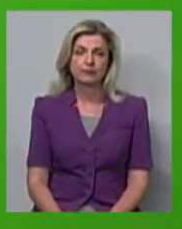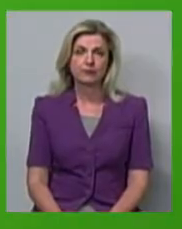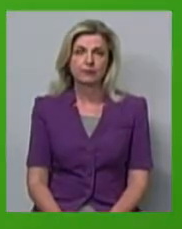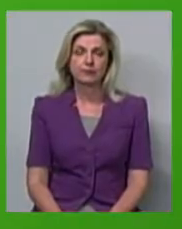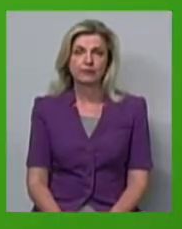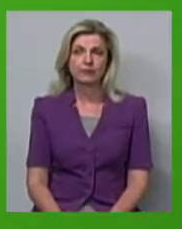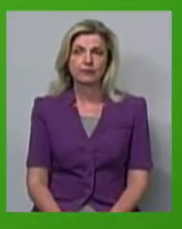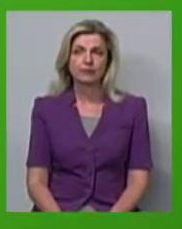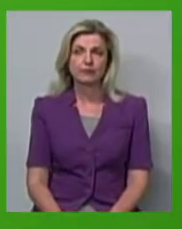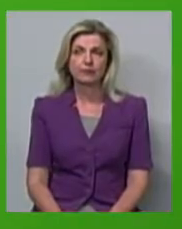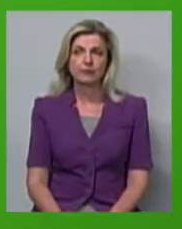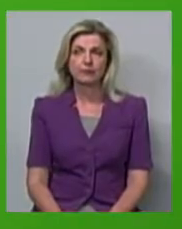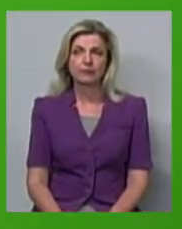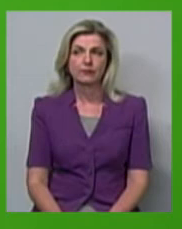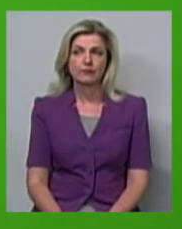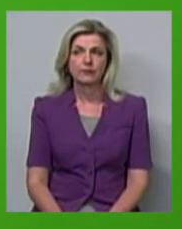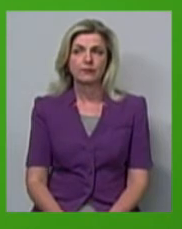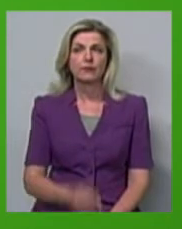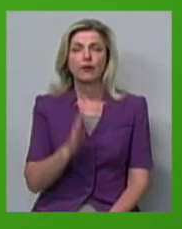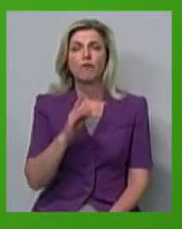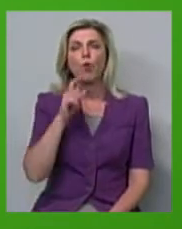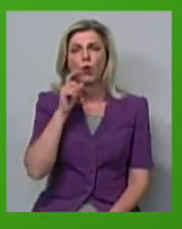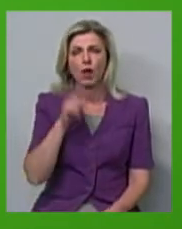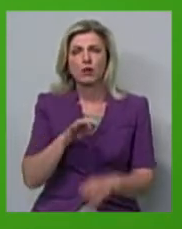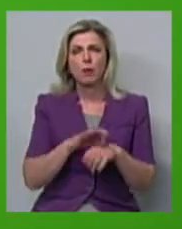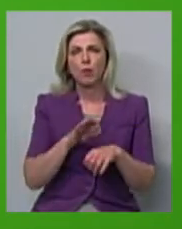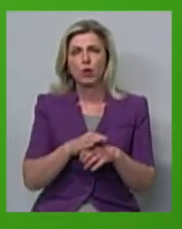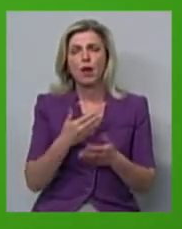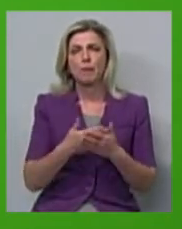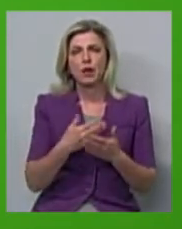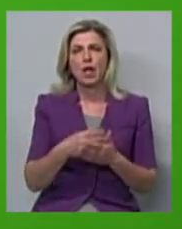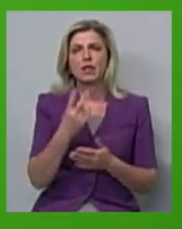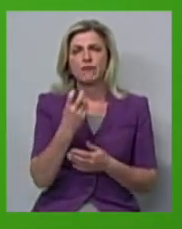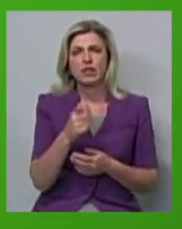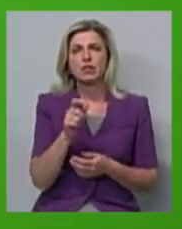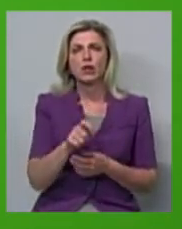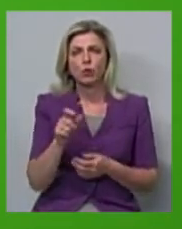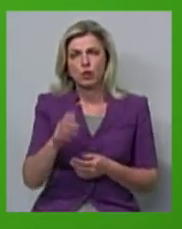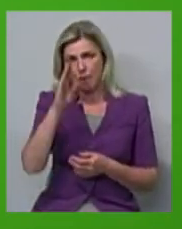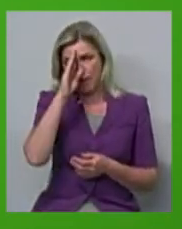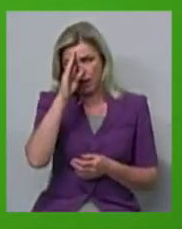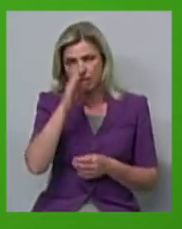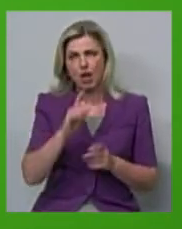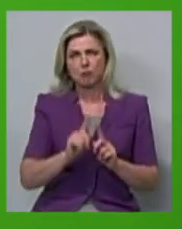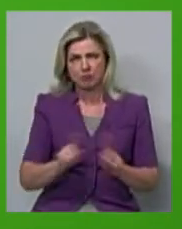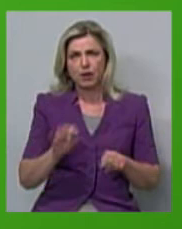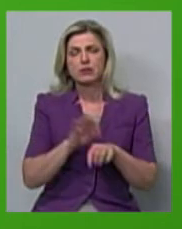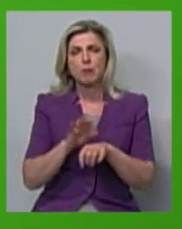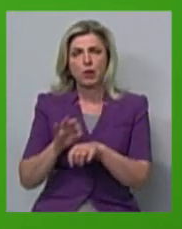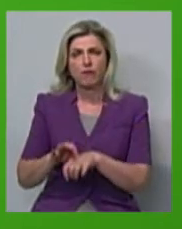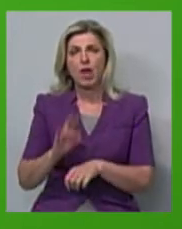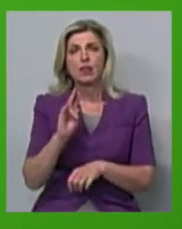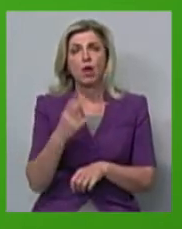На м'язову дистрофію Дюшена в Україні хворіють близько 500 хлопчиків. У Миколаївській області таких дітей зареєстровано 8.